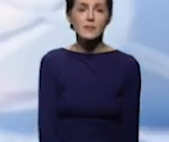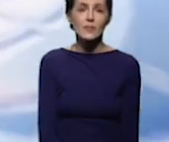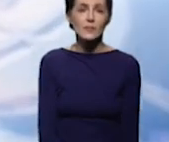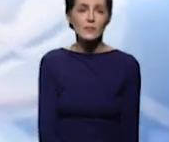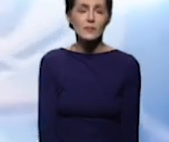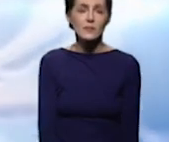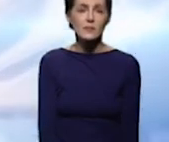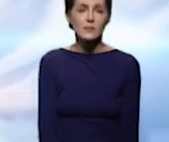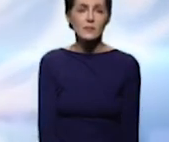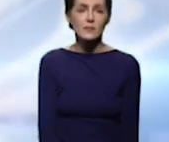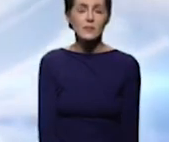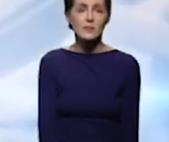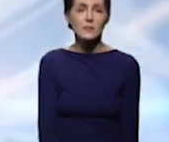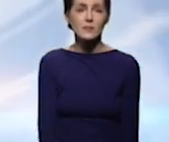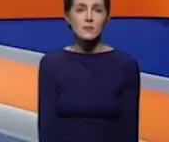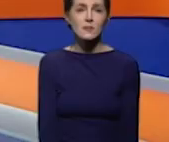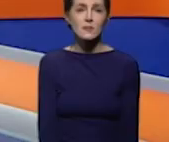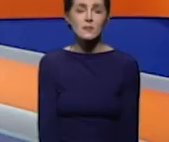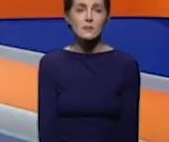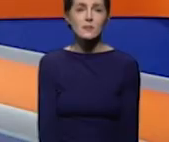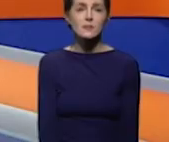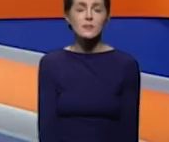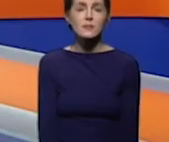606 909.